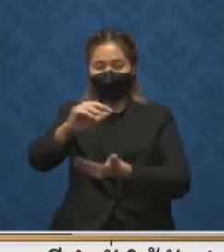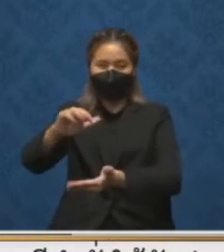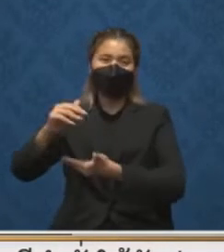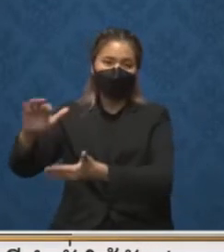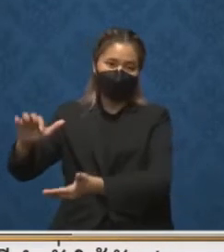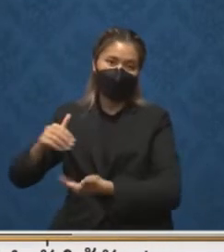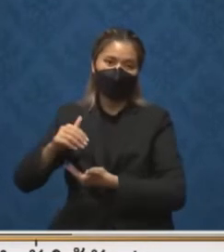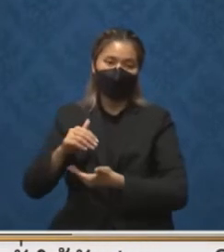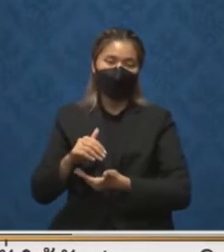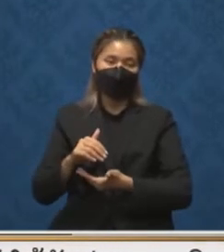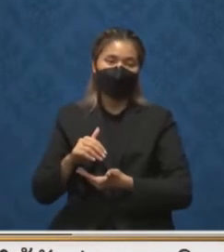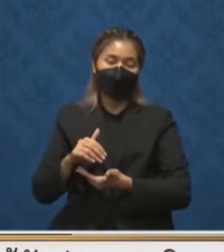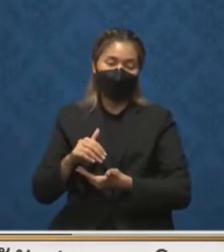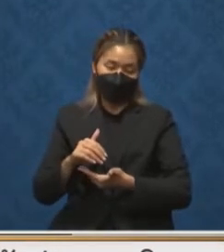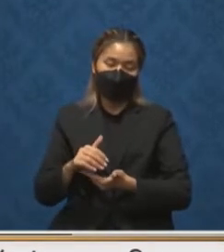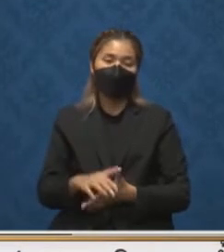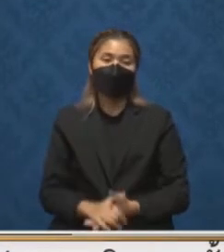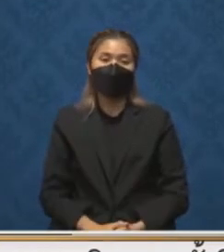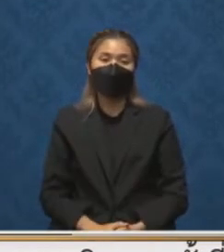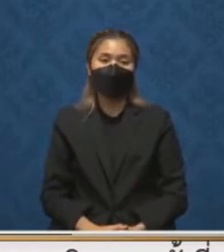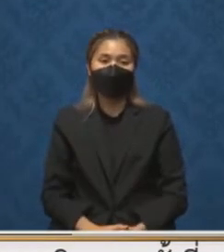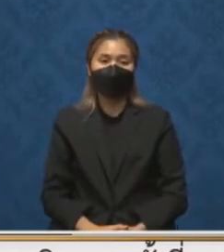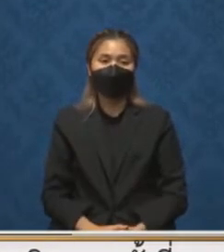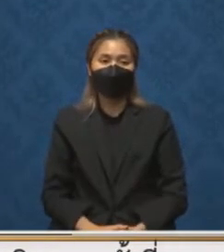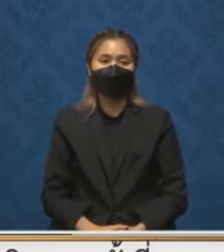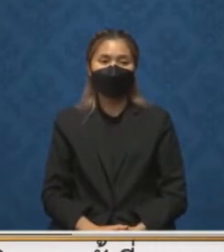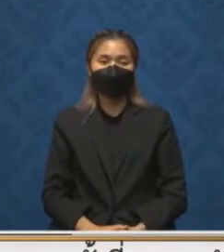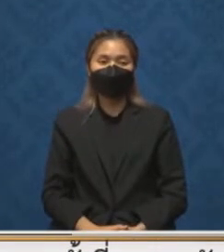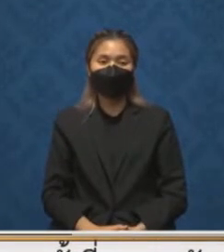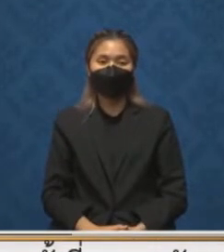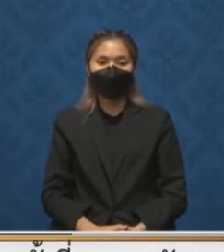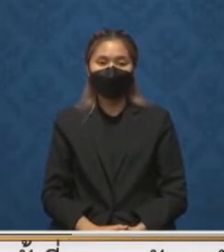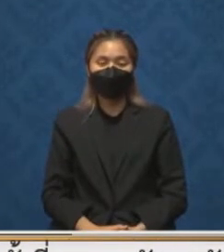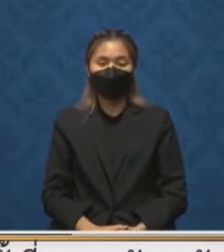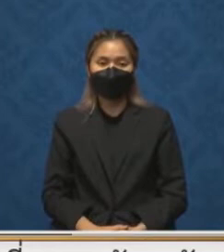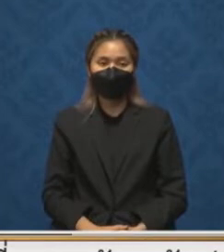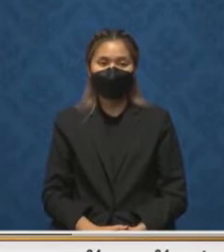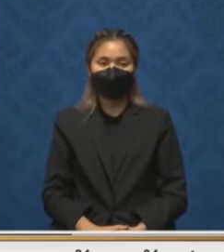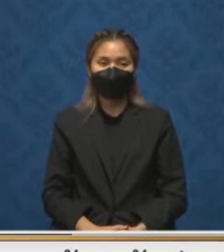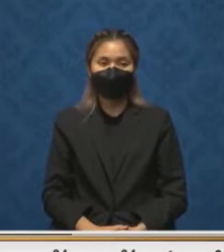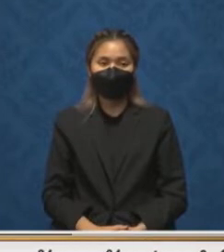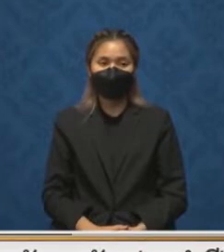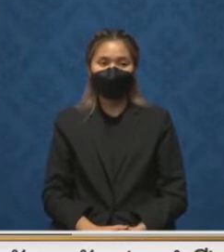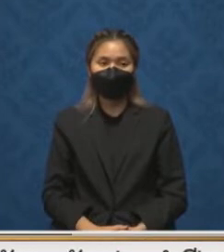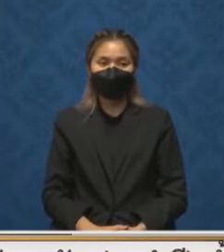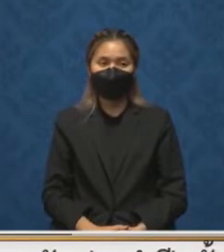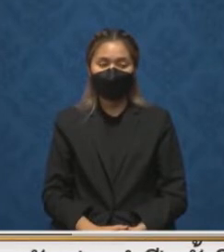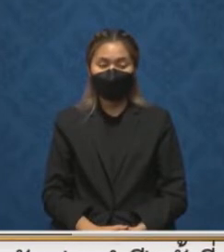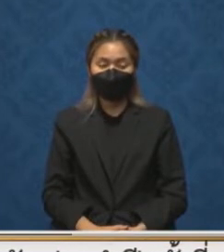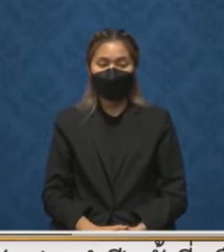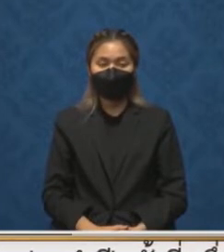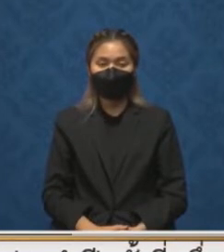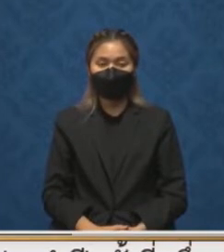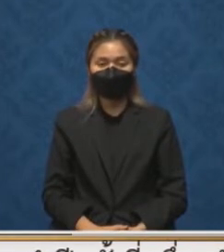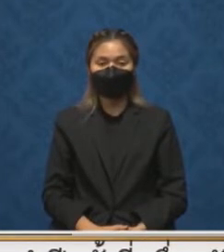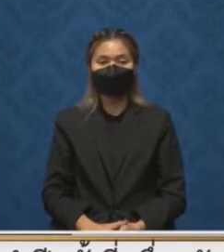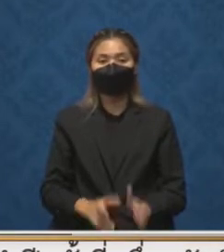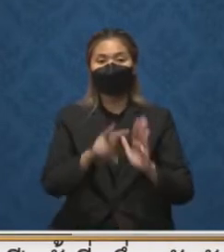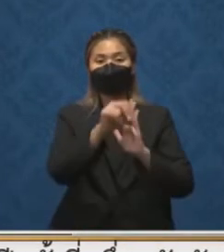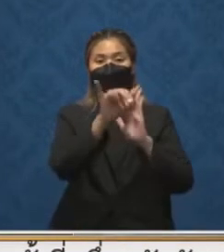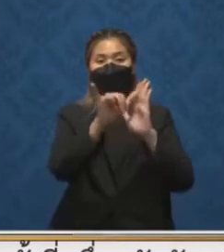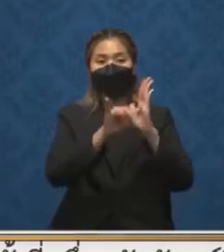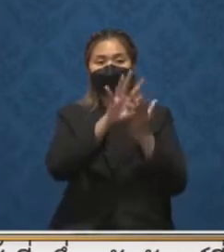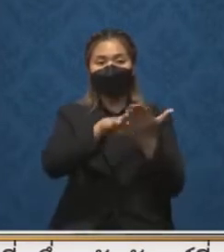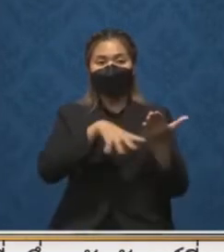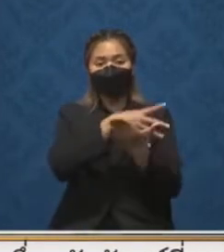กับราคาตลาดอยู่แล้ตอนนั้นเพิงพนพบที่หลังเพรฉนั้น อนนี้เป็ทางเลiram God recruitingในคำถามผม